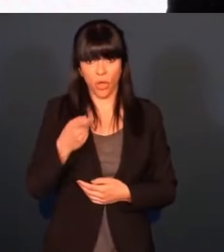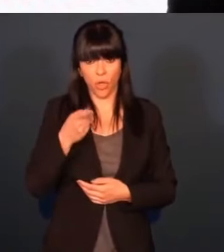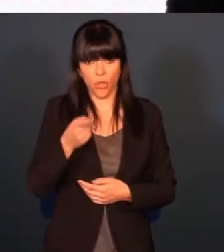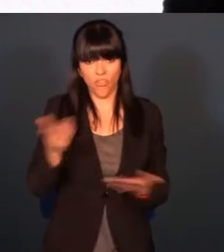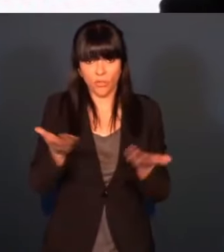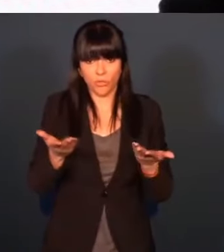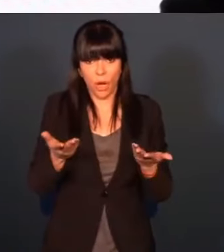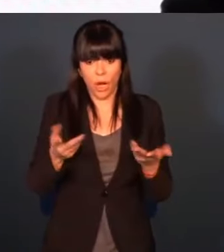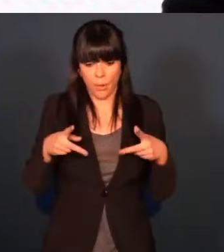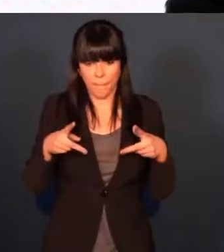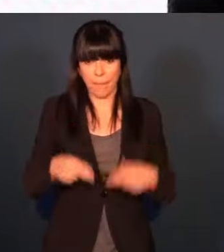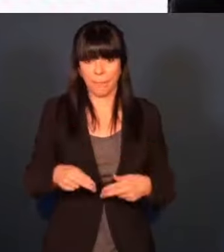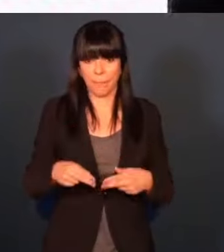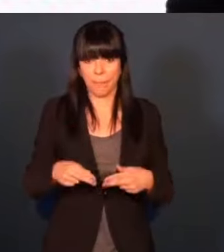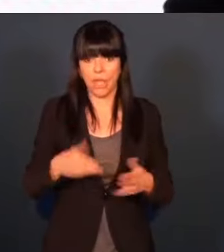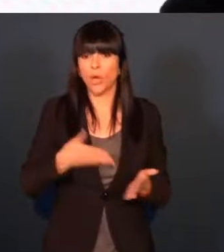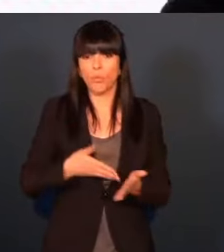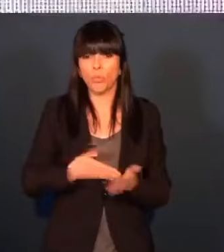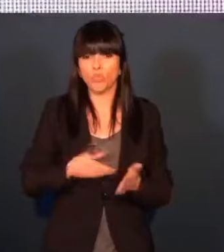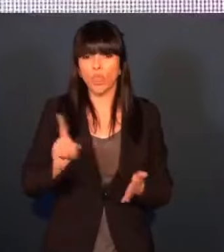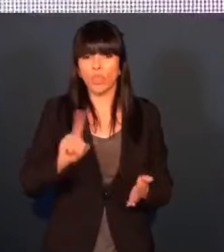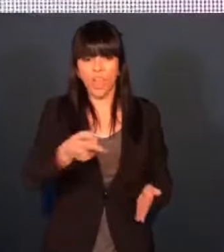спря и причината не е в нас.